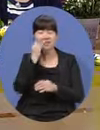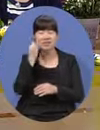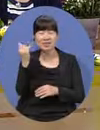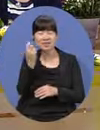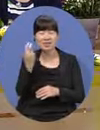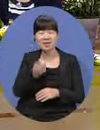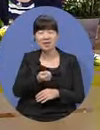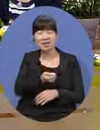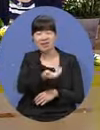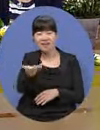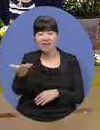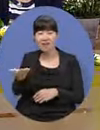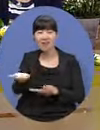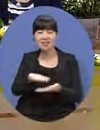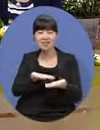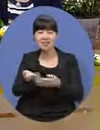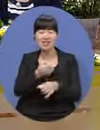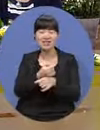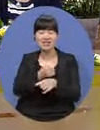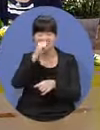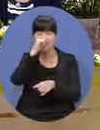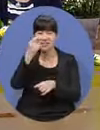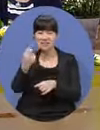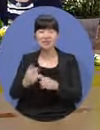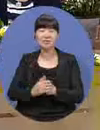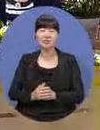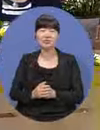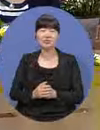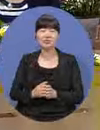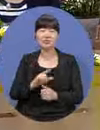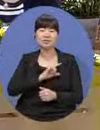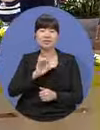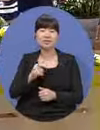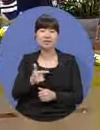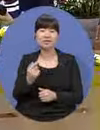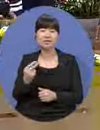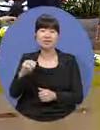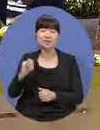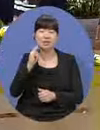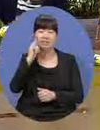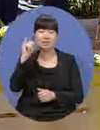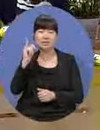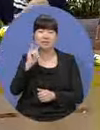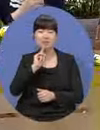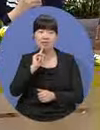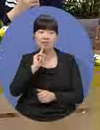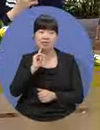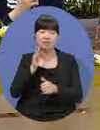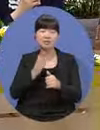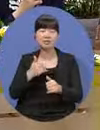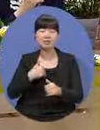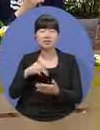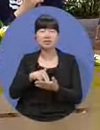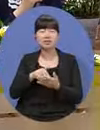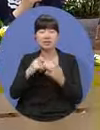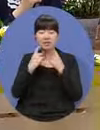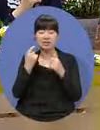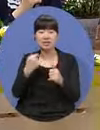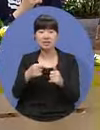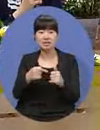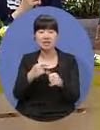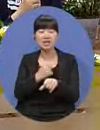이렇게 한 번씩 돌려야 될 것 같은데 사 궁금해하실 것 같아요 그죠네 앞에 우리 원유진 어머님도 하신 말씀 안하실 것 같은데 아 저 같은 경우는 과외를